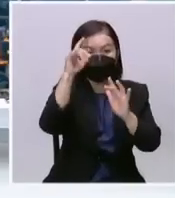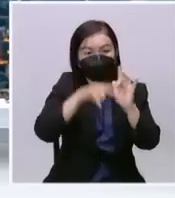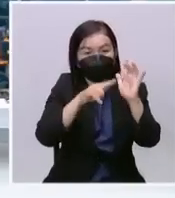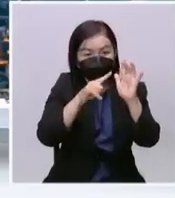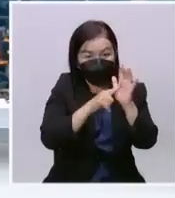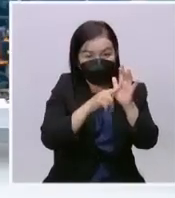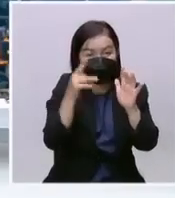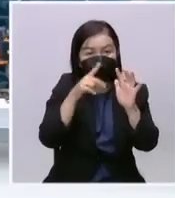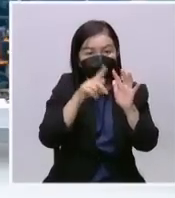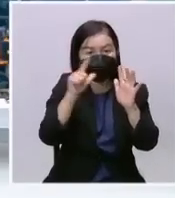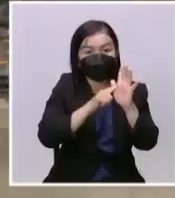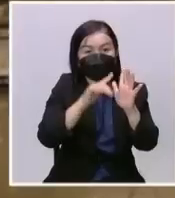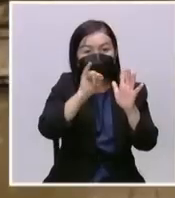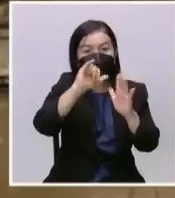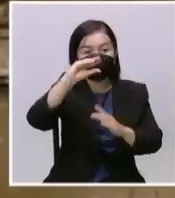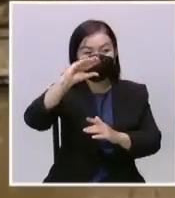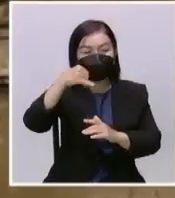ล้านเม็ดด้วยกันครับ